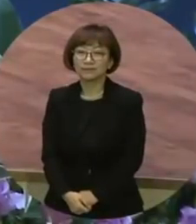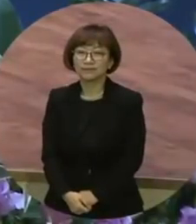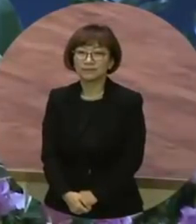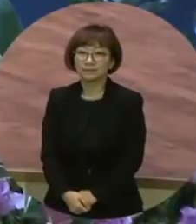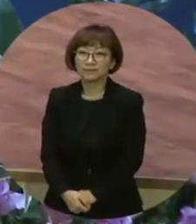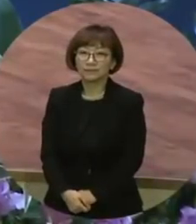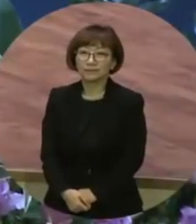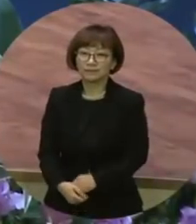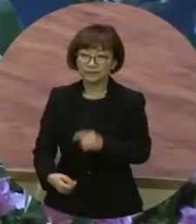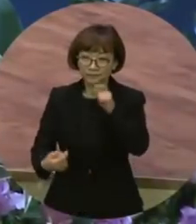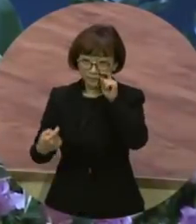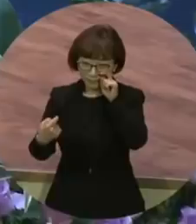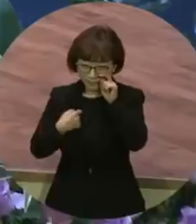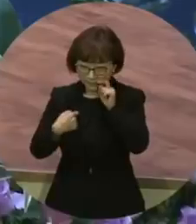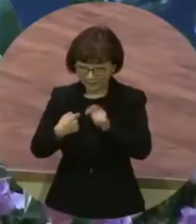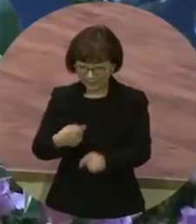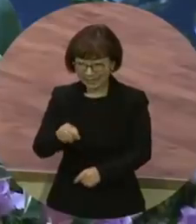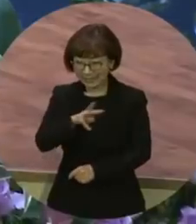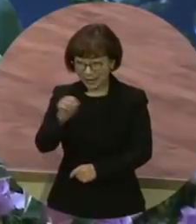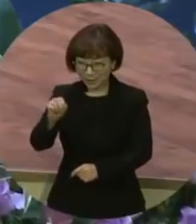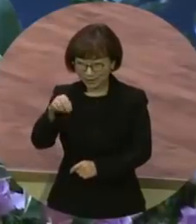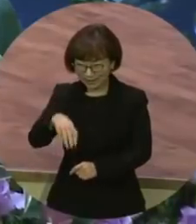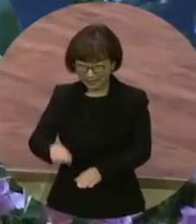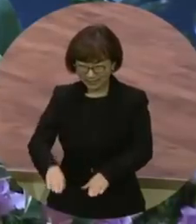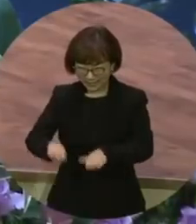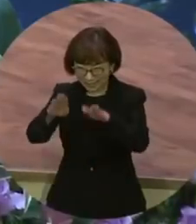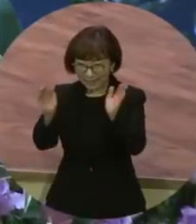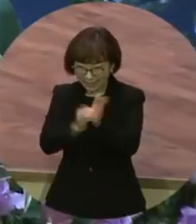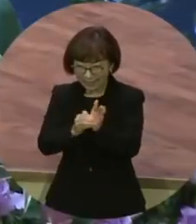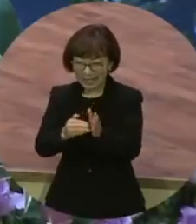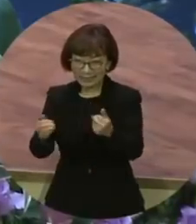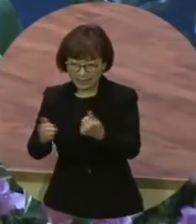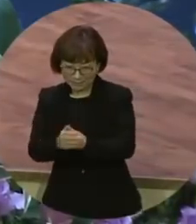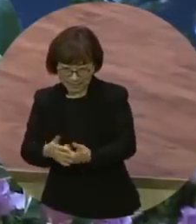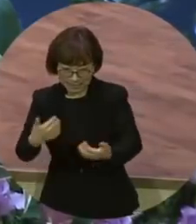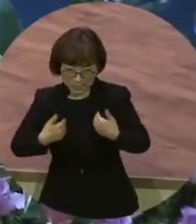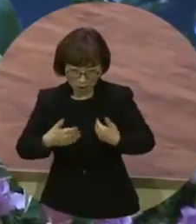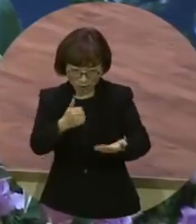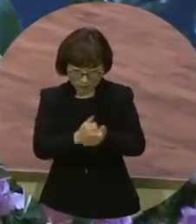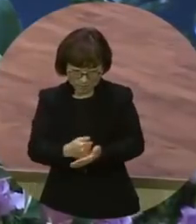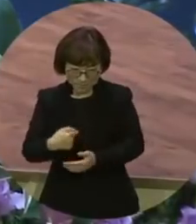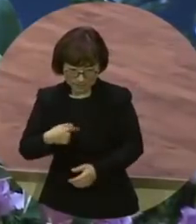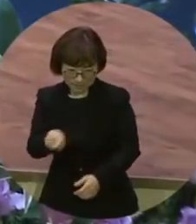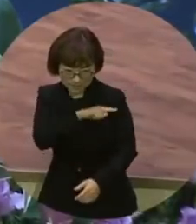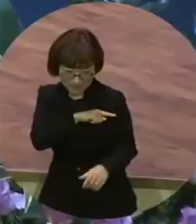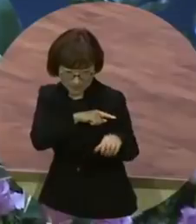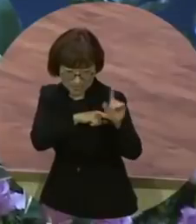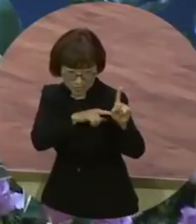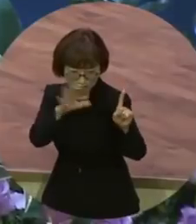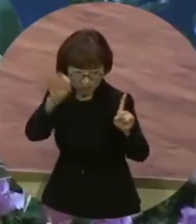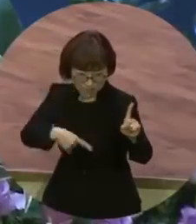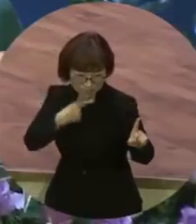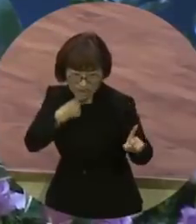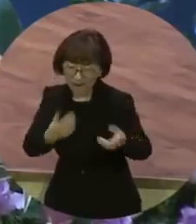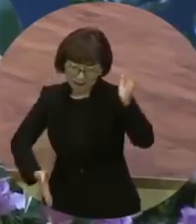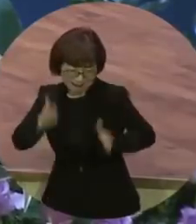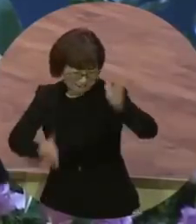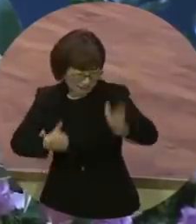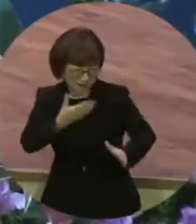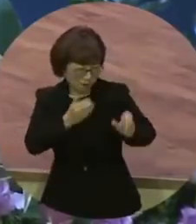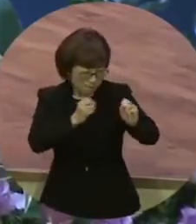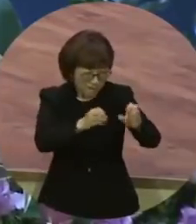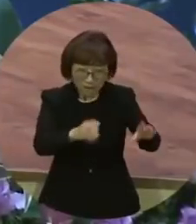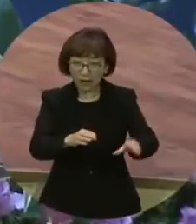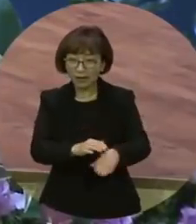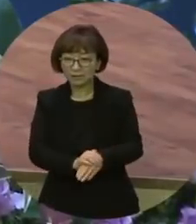튀어나가니까요. 또 제가 예원 출신 아닙니까? 무조건 1등 해야 되잖아요. 내가 제일 영접 많이 시켜야지 하면서 막 뛰어나갔어요. 뛰어가니까요. 그 멕시칸 사람들이 놀이터에서